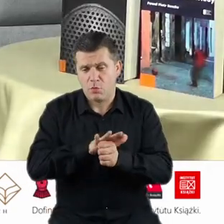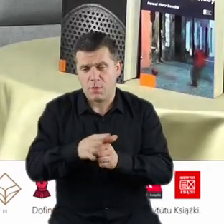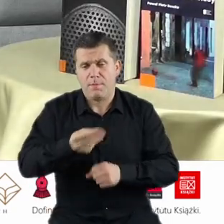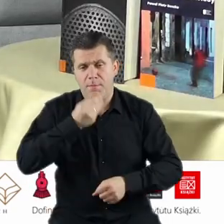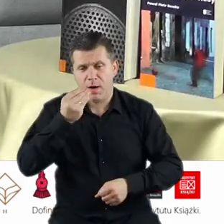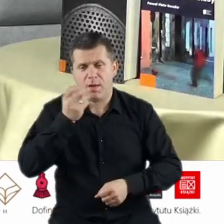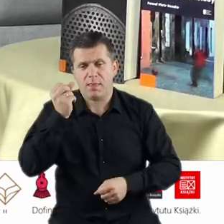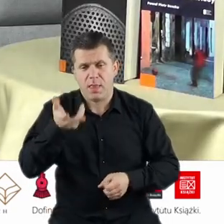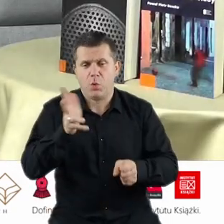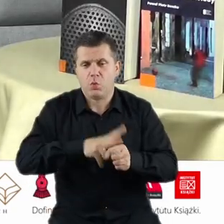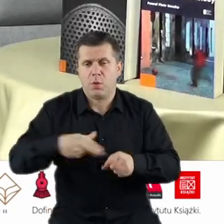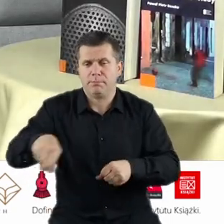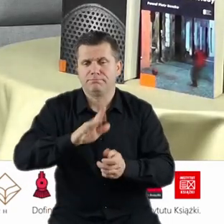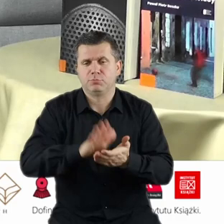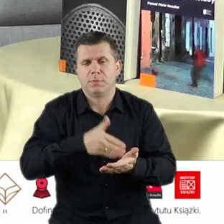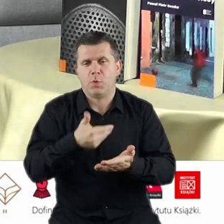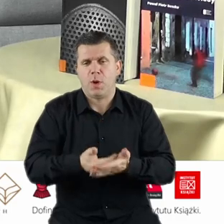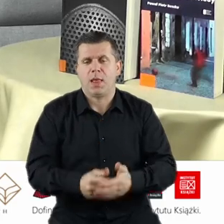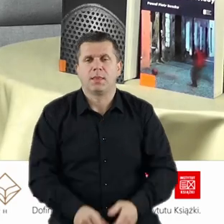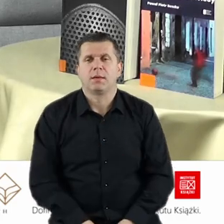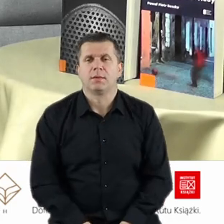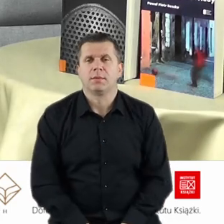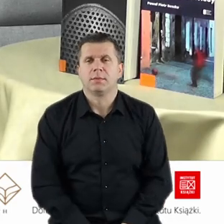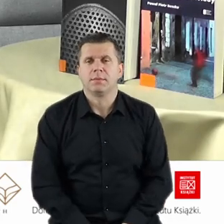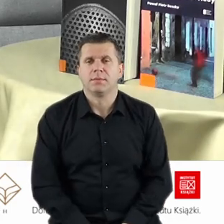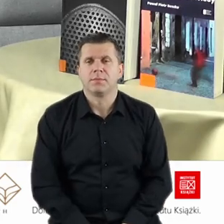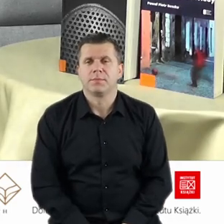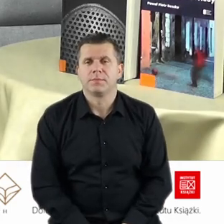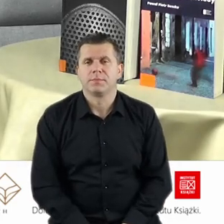Tak, myślę, że wpłynęło i polepszyło w niektórych przypadkach. Oczywiście